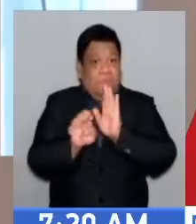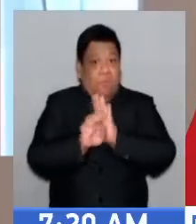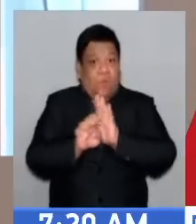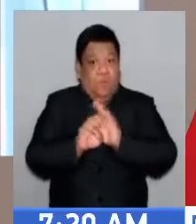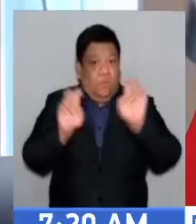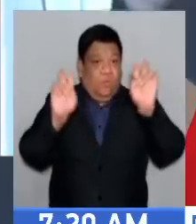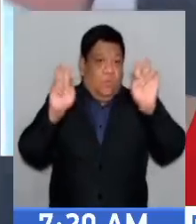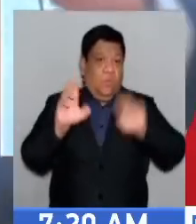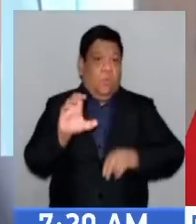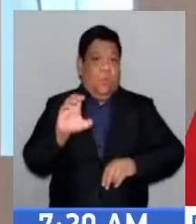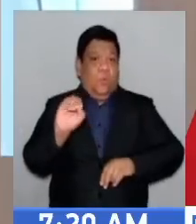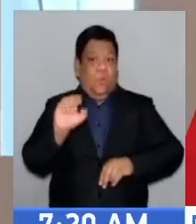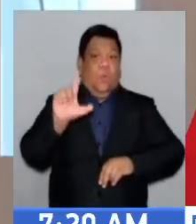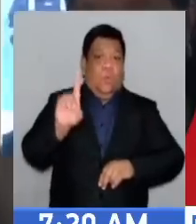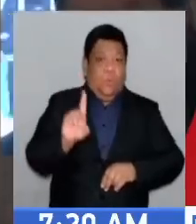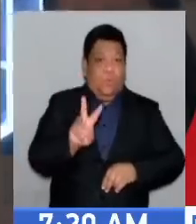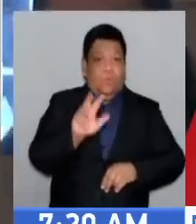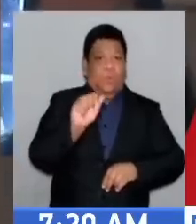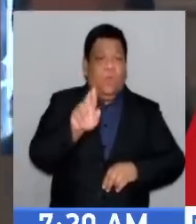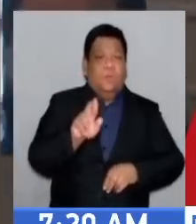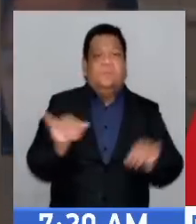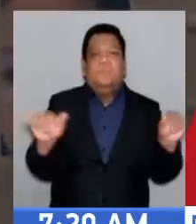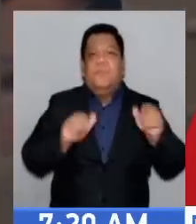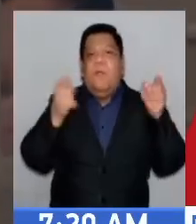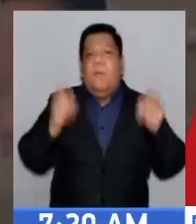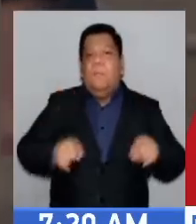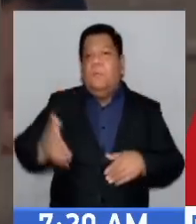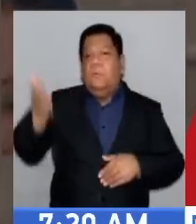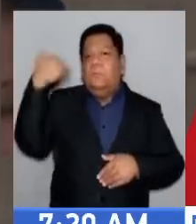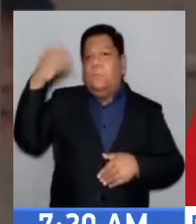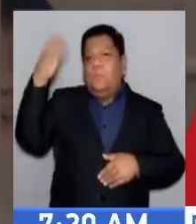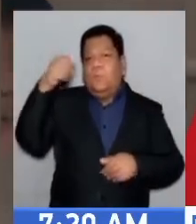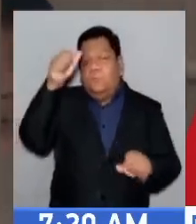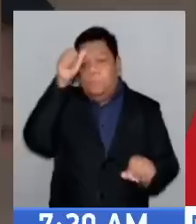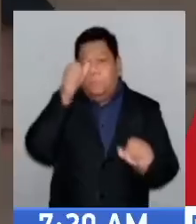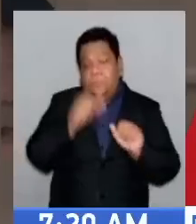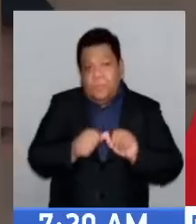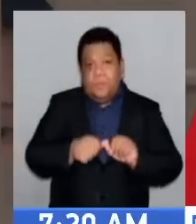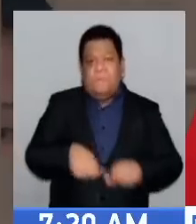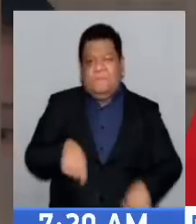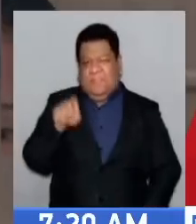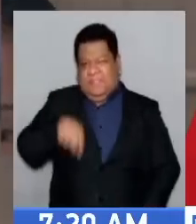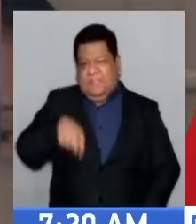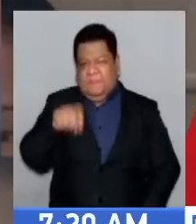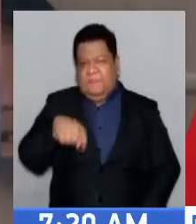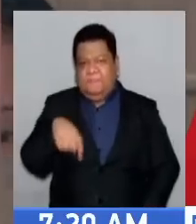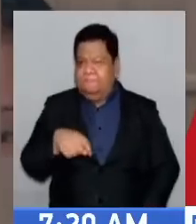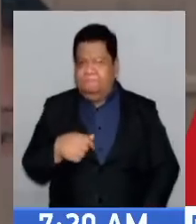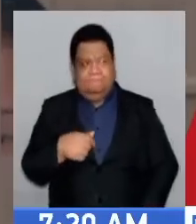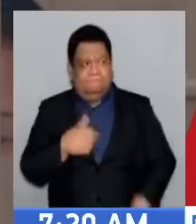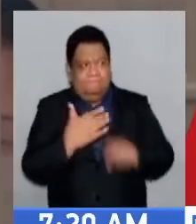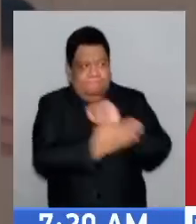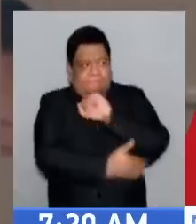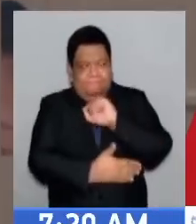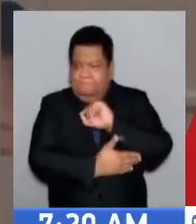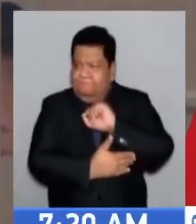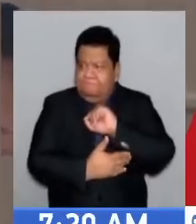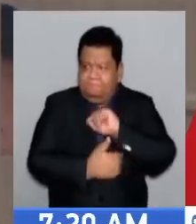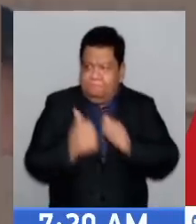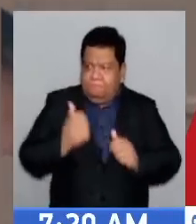nangyari noon sa kasaysayan ng mundo kung saan kinailangang mamili ng ilang bansa kung sila ba ay kakampi